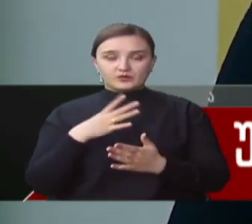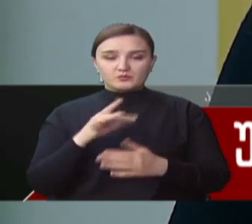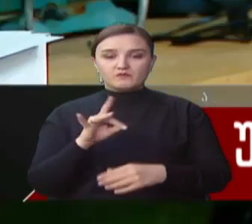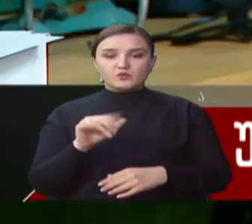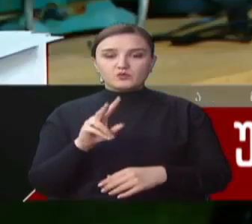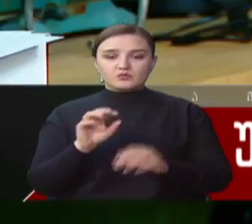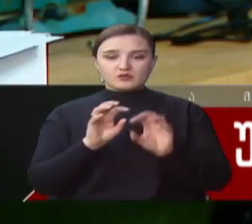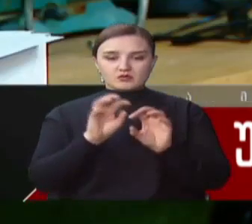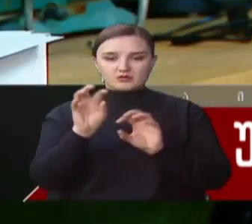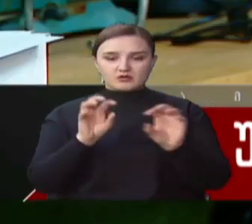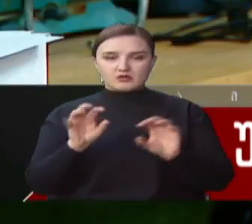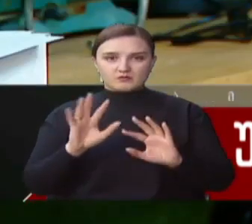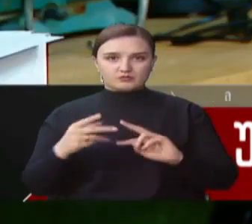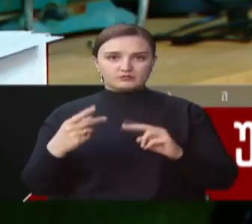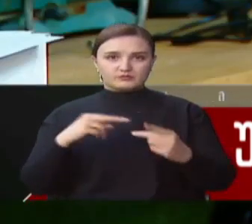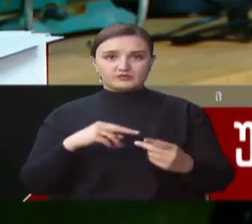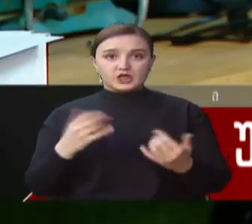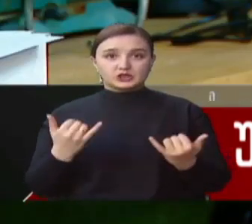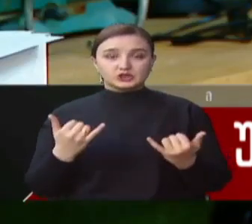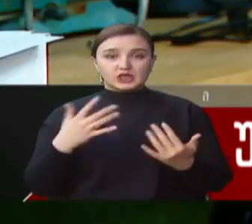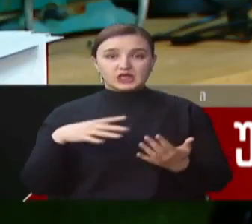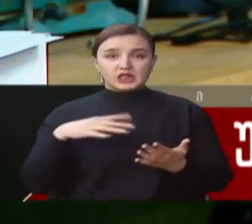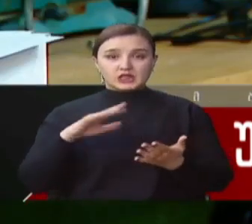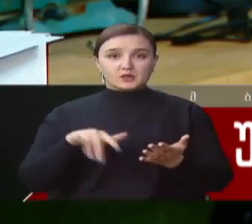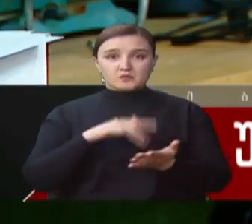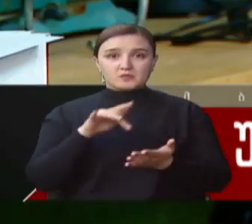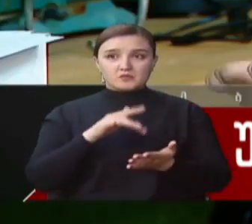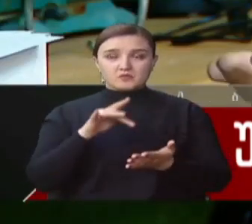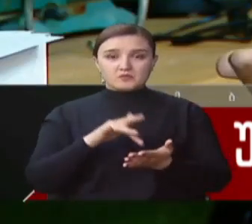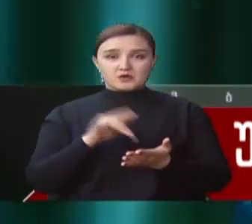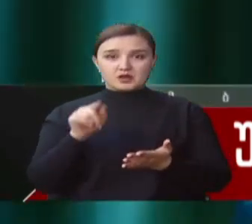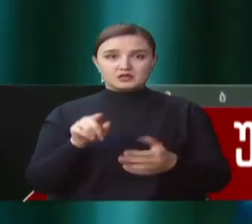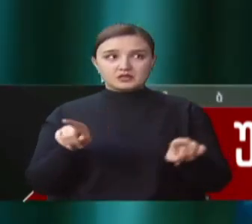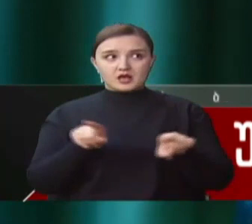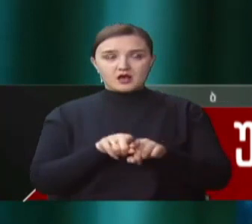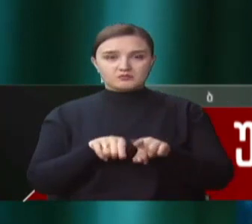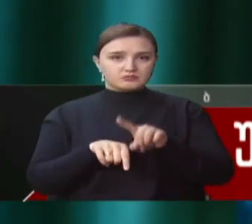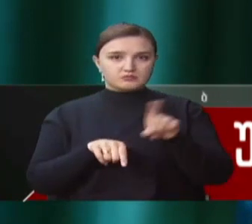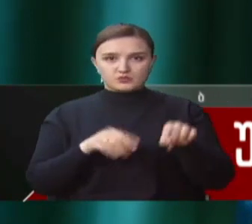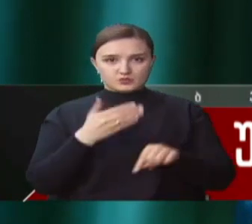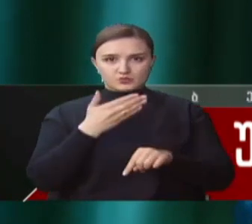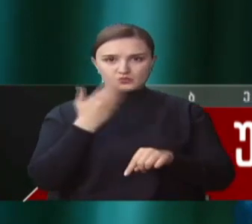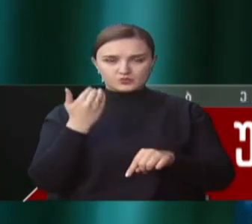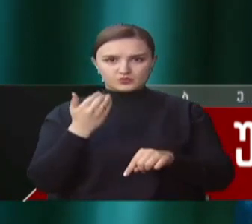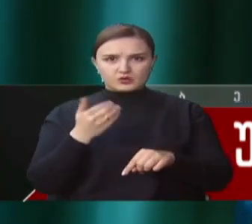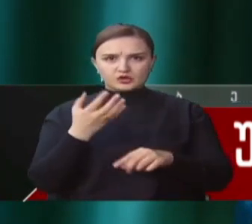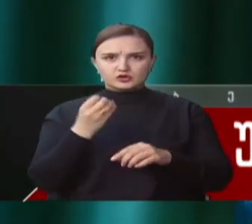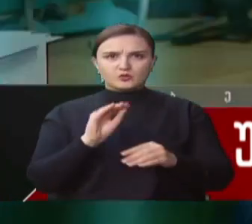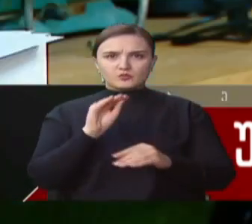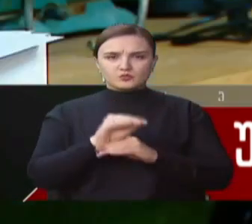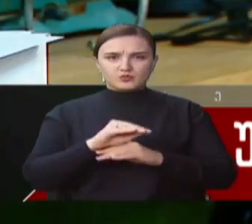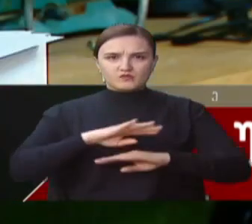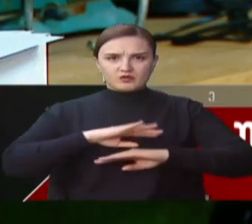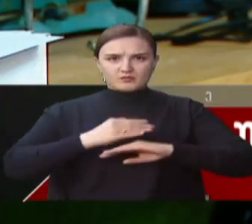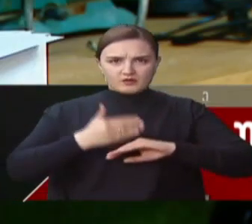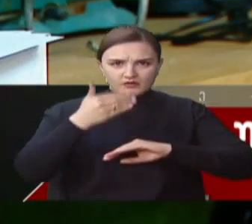بیشه ایتلو با. راست خلاق دی با تبلیسیس. ماسی ویپشی سپلیوشی ورزشت کالاکچه گترم از اون نخود. ایس موش نه به بیداشه نبود